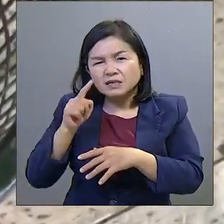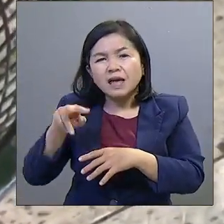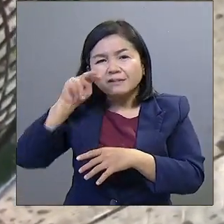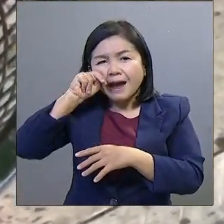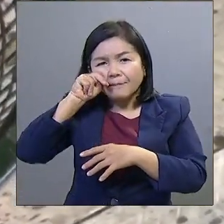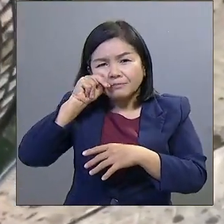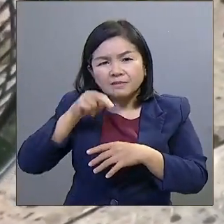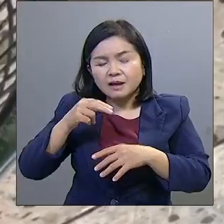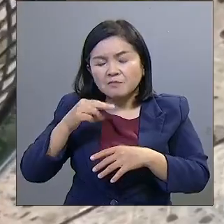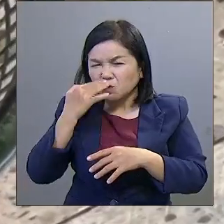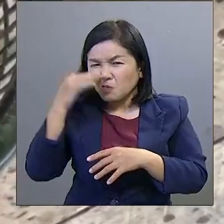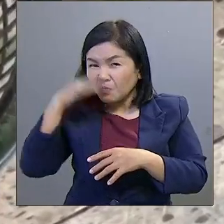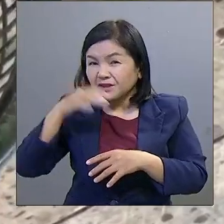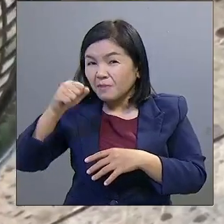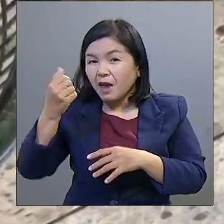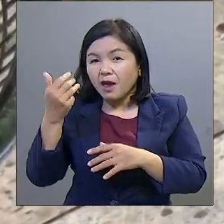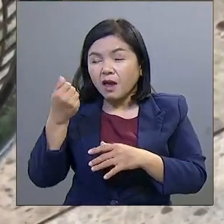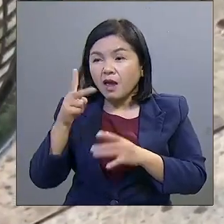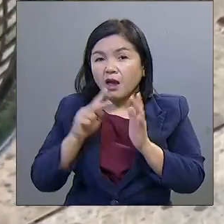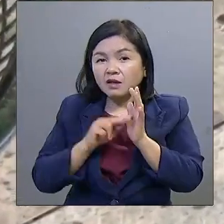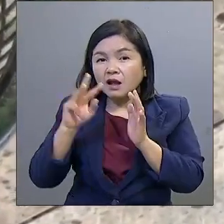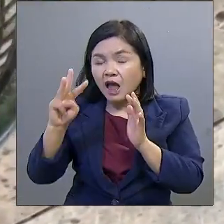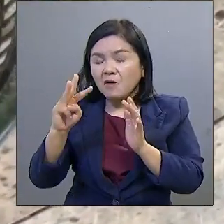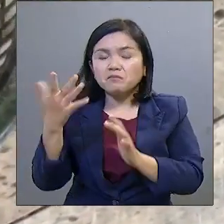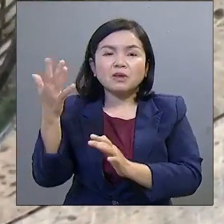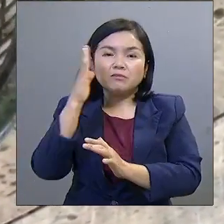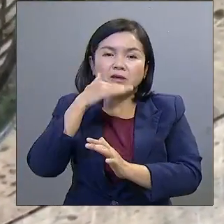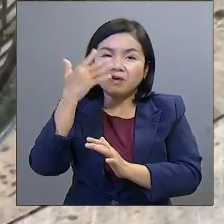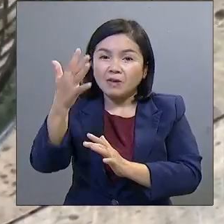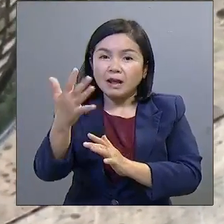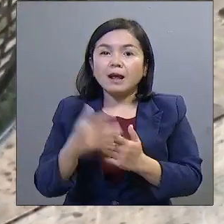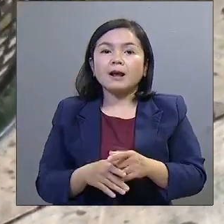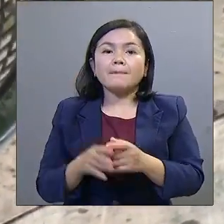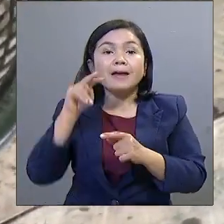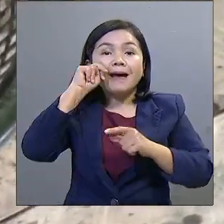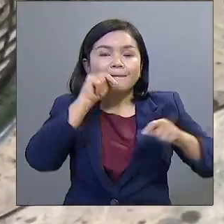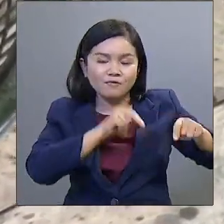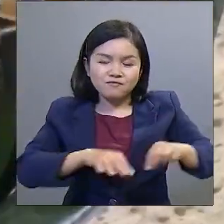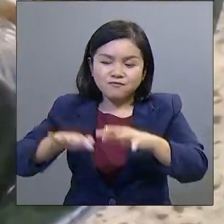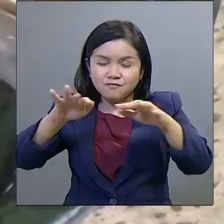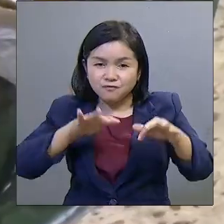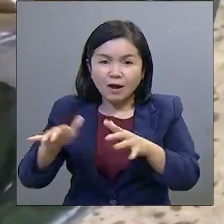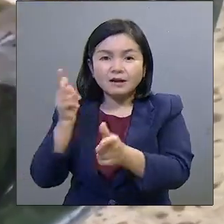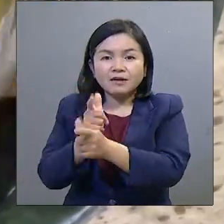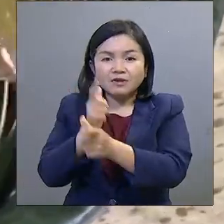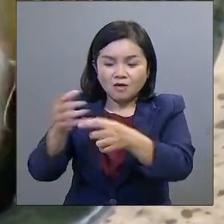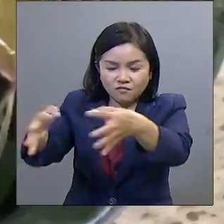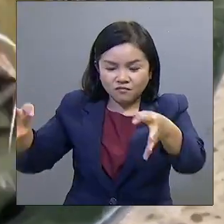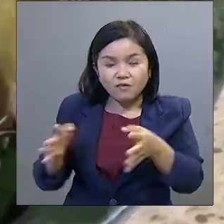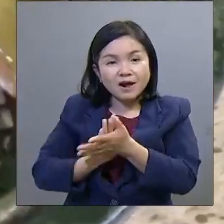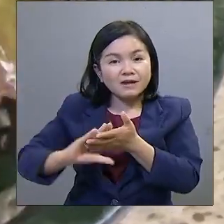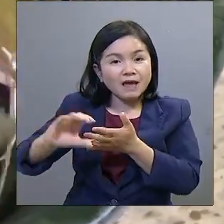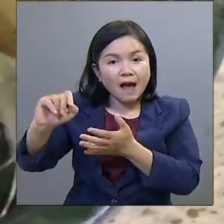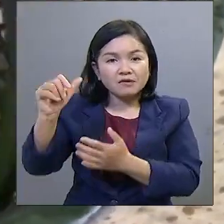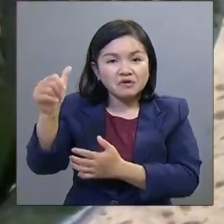า ะไม่คาว ใช่คือน้ำพอไหลผ่านตลอดเวลาเนี่ยปลามันก็เขาก็มีวิธีในการเลี้ยงแล้วก็กระชังสะอาดเน า ะมันก็เลยไม่ขาวน